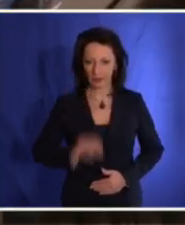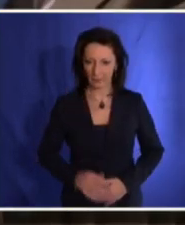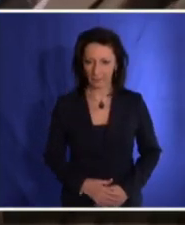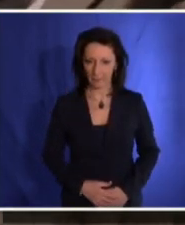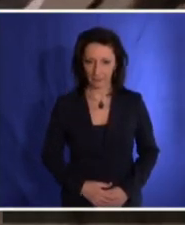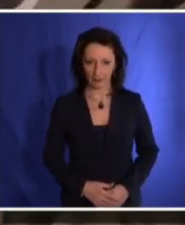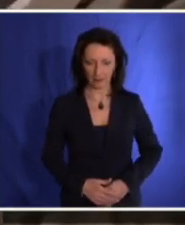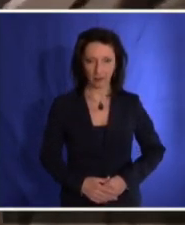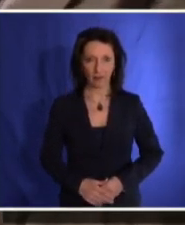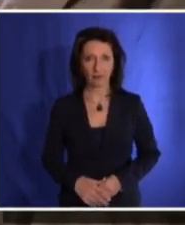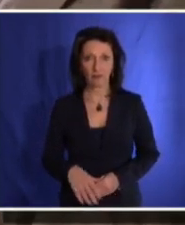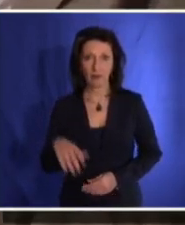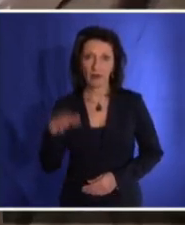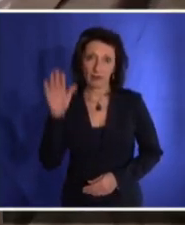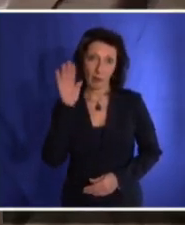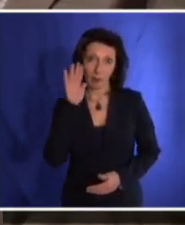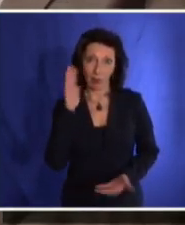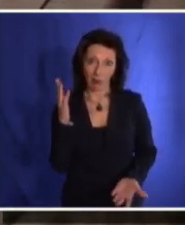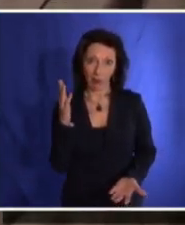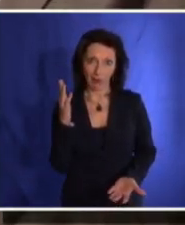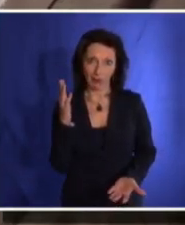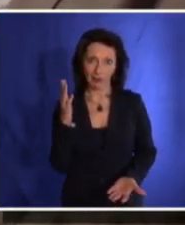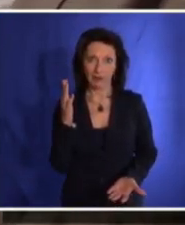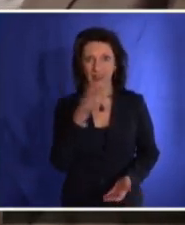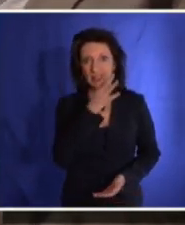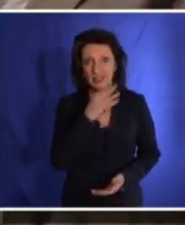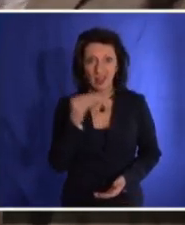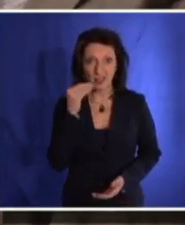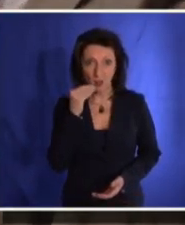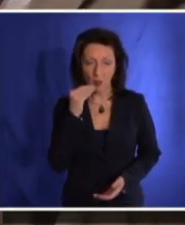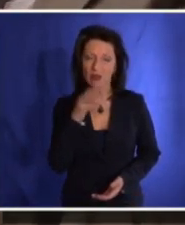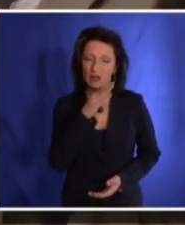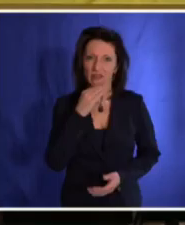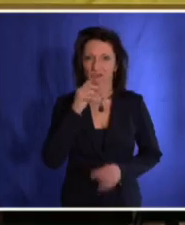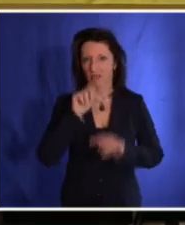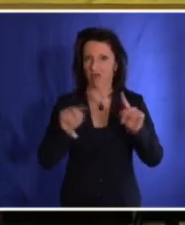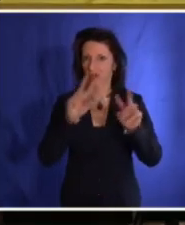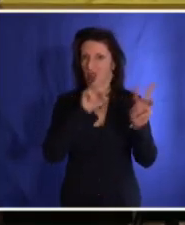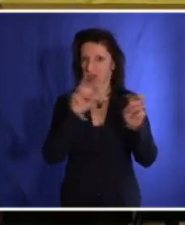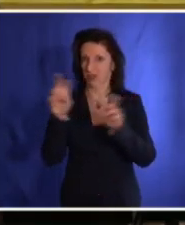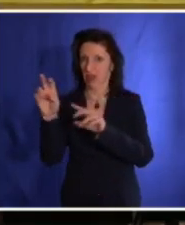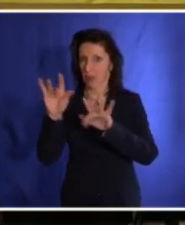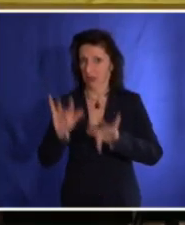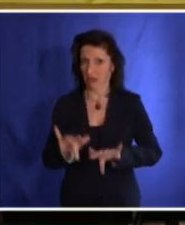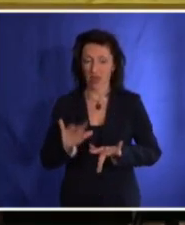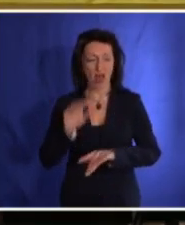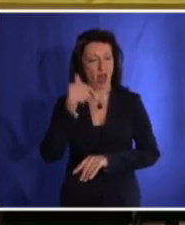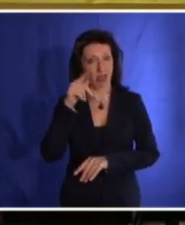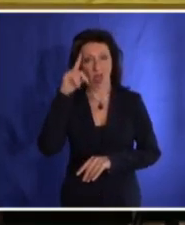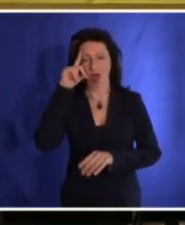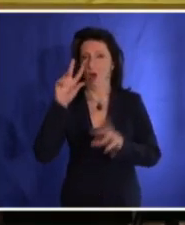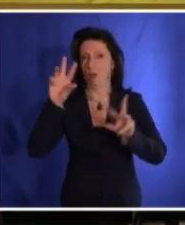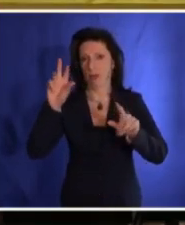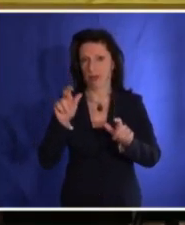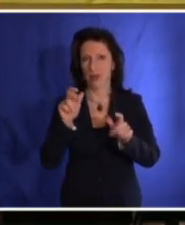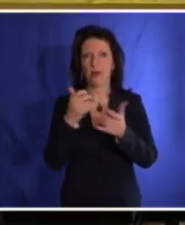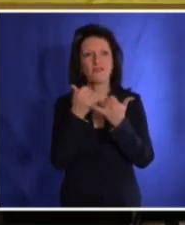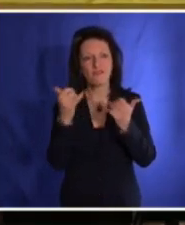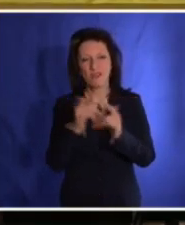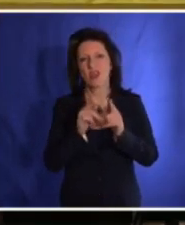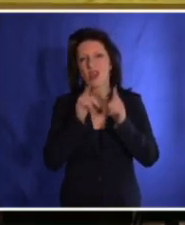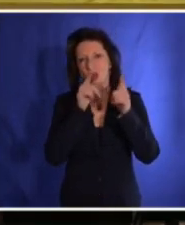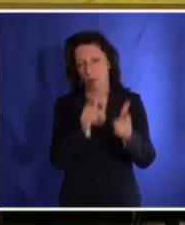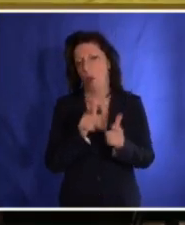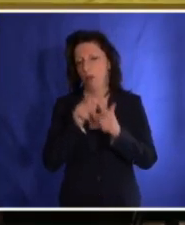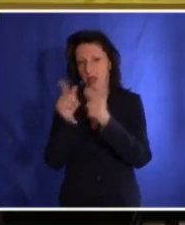Ja, wir hören, es gibt viele Themen für die Senioren. Mobilität ist das zentrale Thema, worum es auch in Zukunft